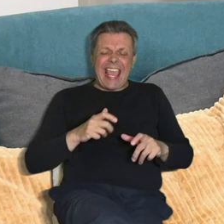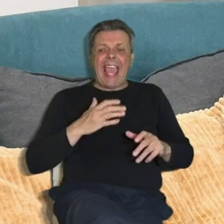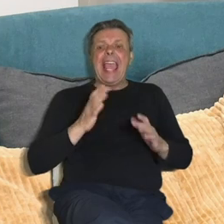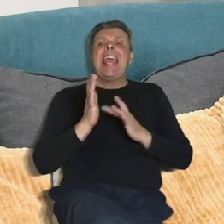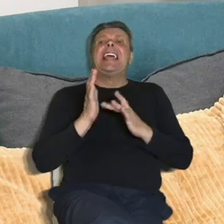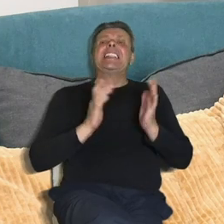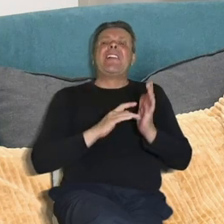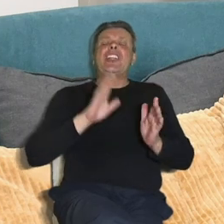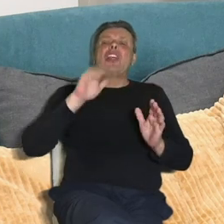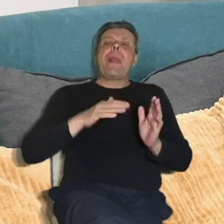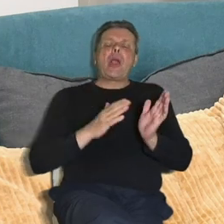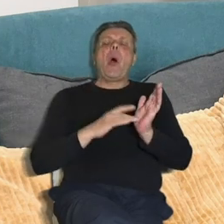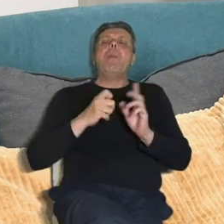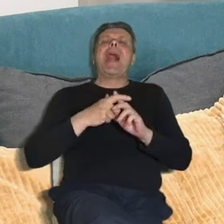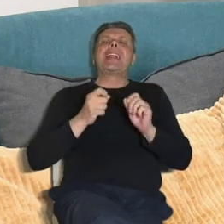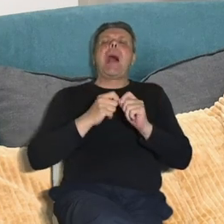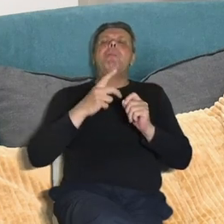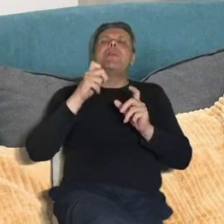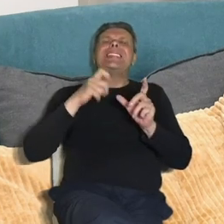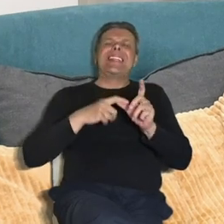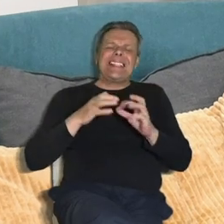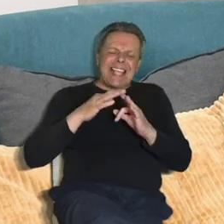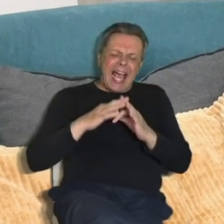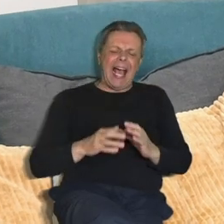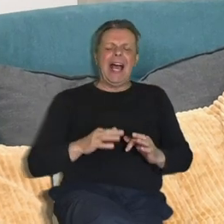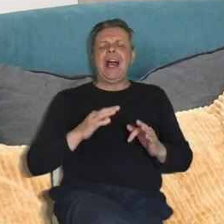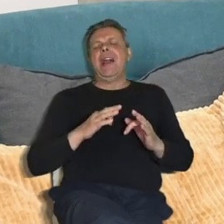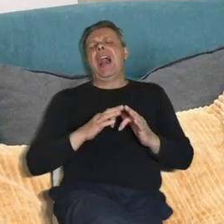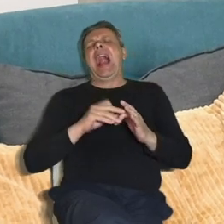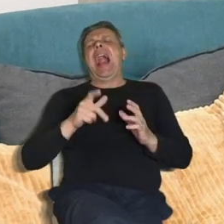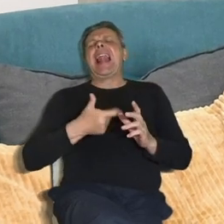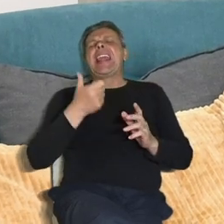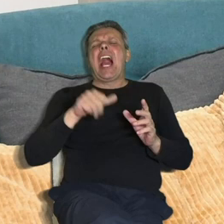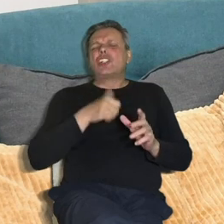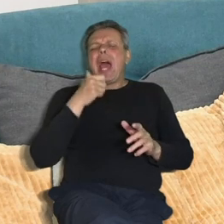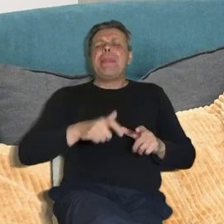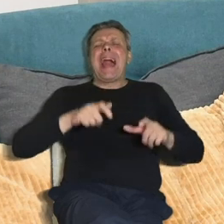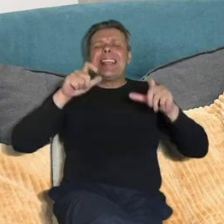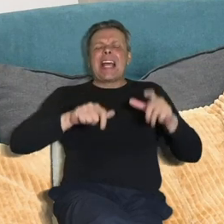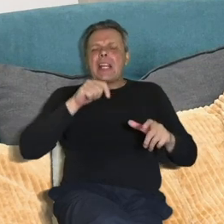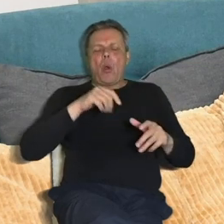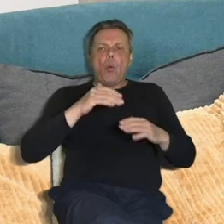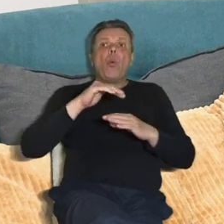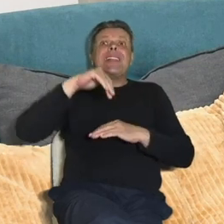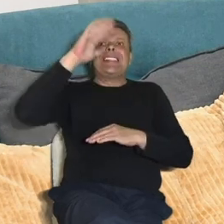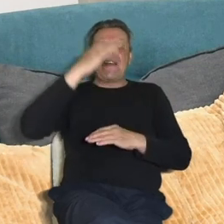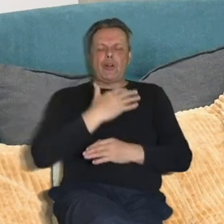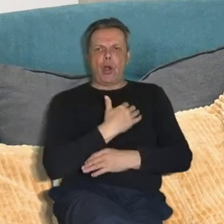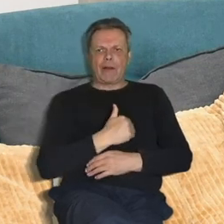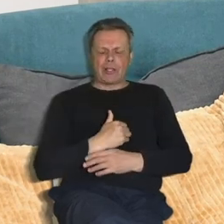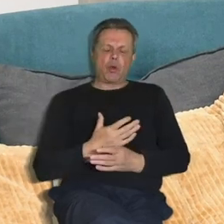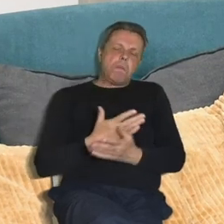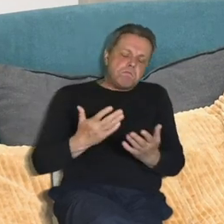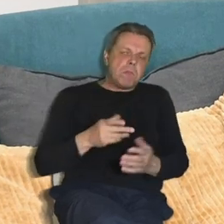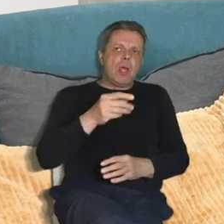li Marija Bistrica, nego li Aljmaš, nego li Ilača, dakle, najstarije u sjevernoj Hrvatskoj. Dakle, prvi spomen opće Ivanića